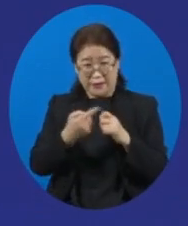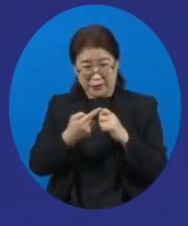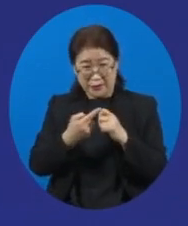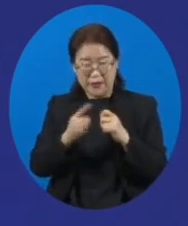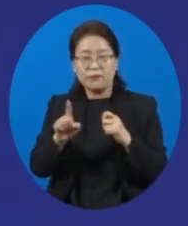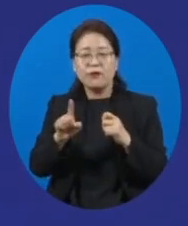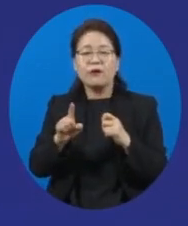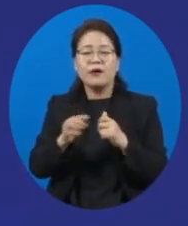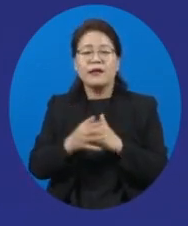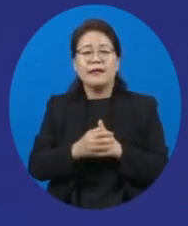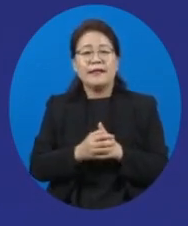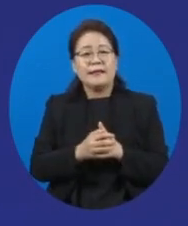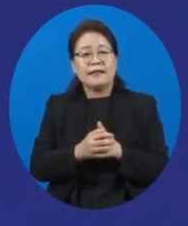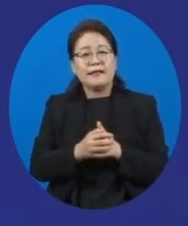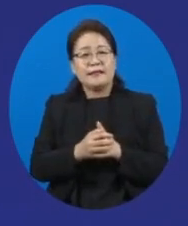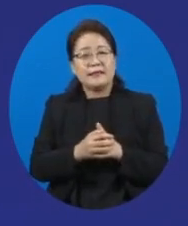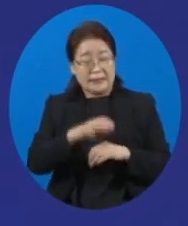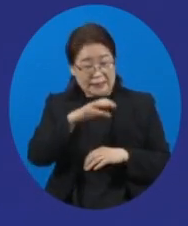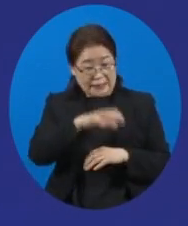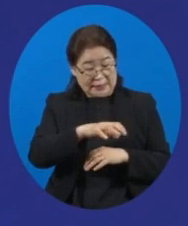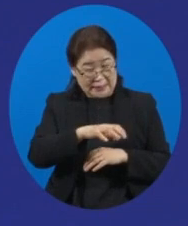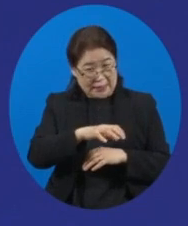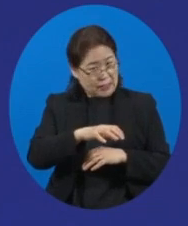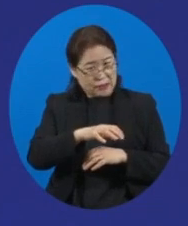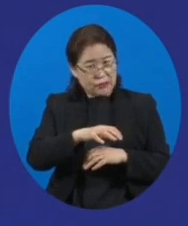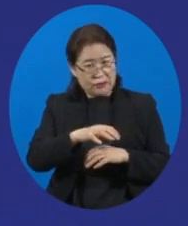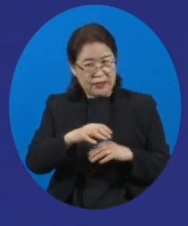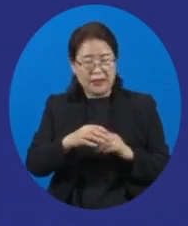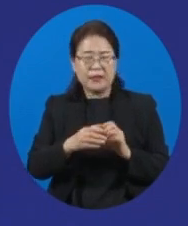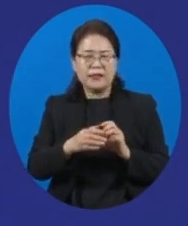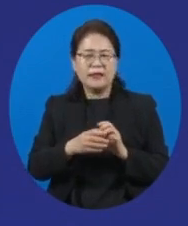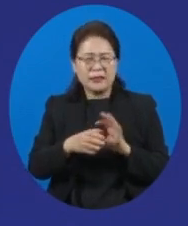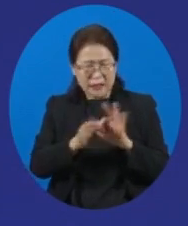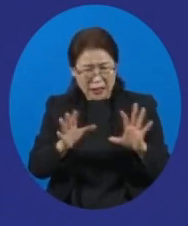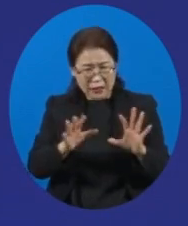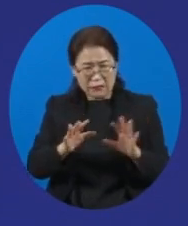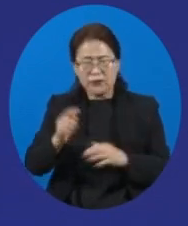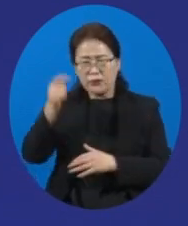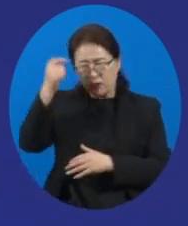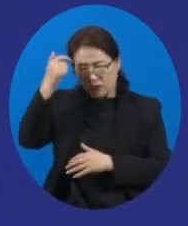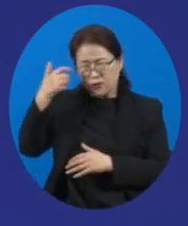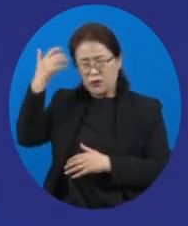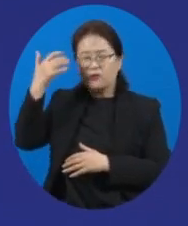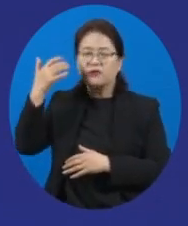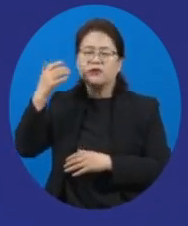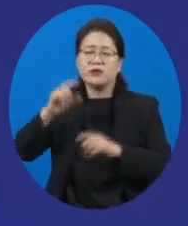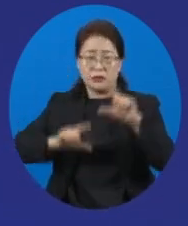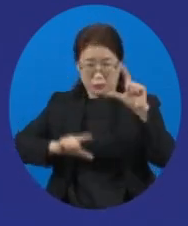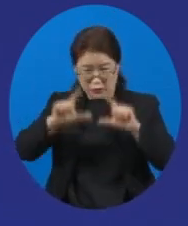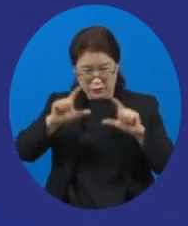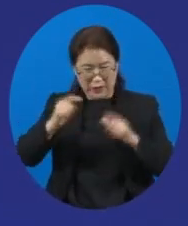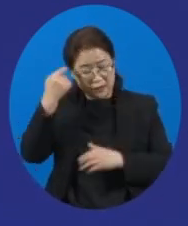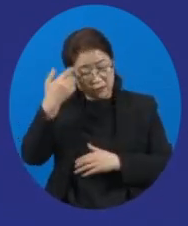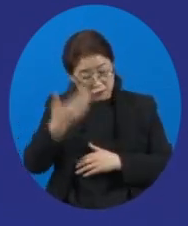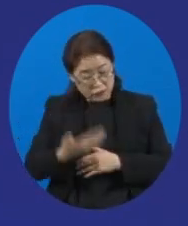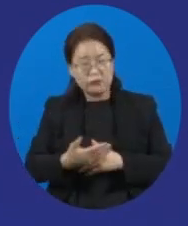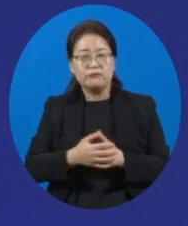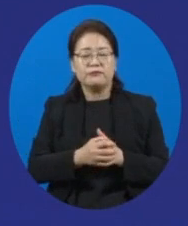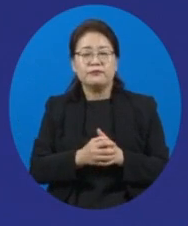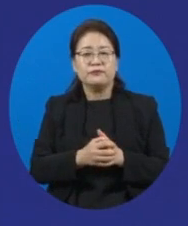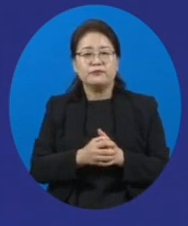물음은요, 장소적인 물음이 아닌 영적 상태에 대한 물음이라는 거예요.